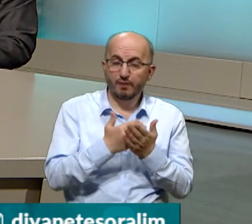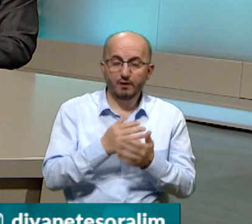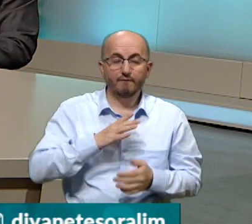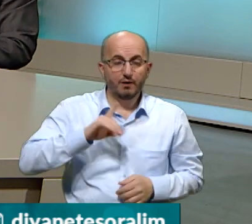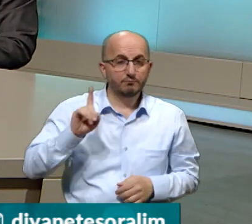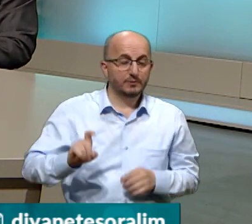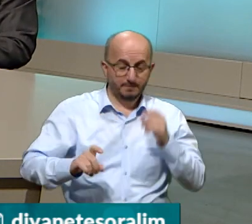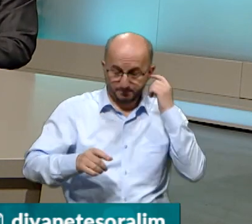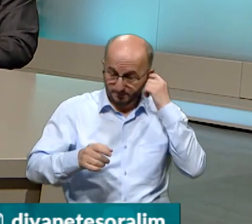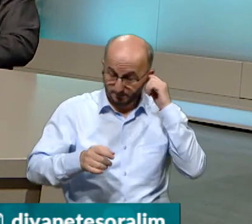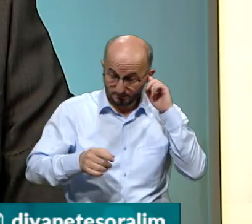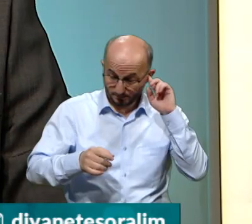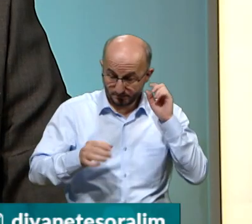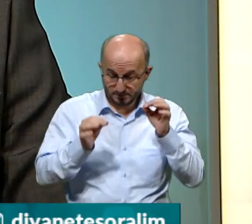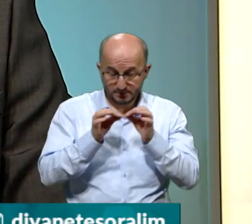Bismillahirrahmanirrahim